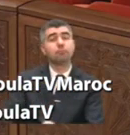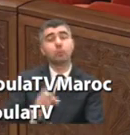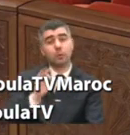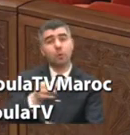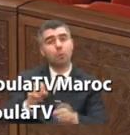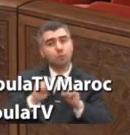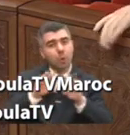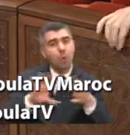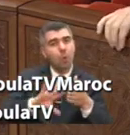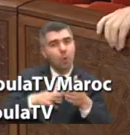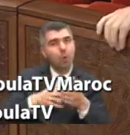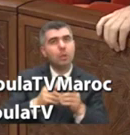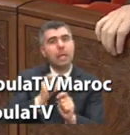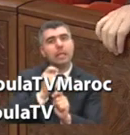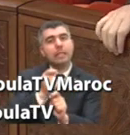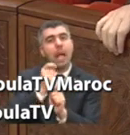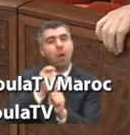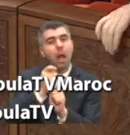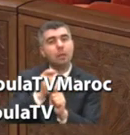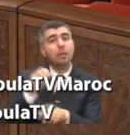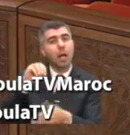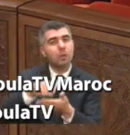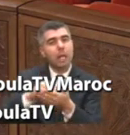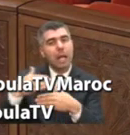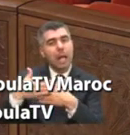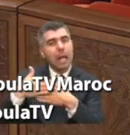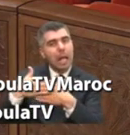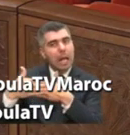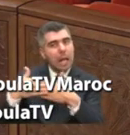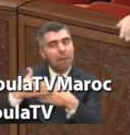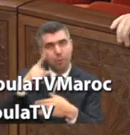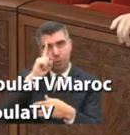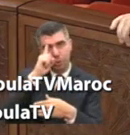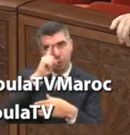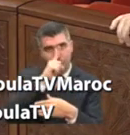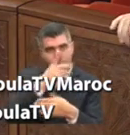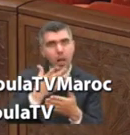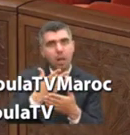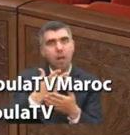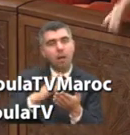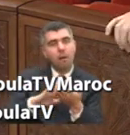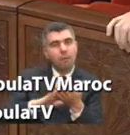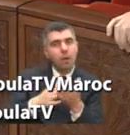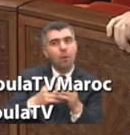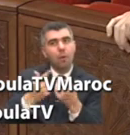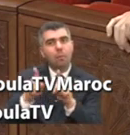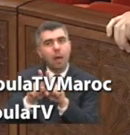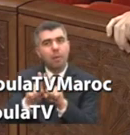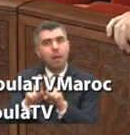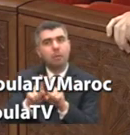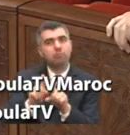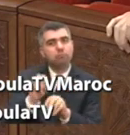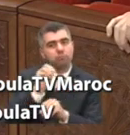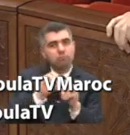مستوى اقليم تاونات كذلك، واللي غيشهد واحد الزياره في القريب بان فيه كذلك مجموعه ديال ديال المشاكل والخصائص كذلك على مستوى البنيه